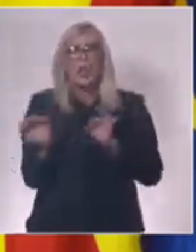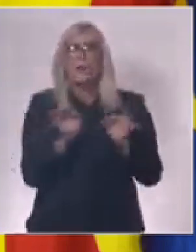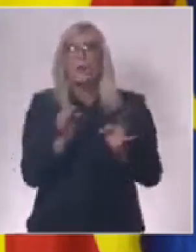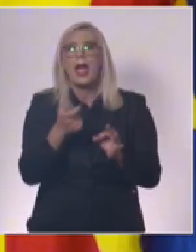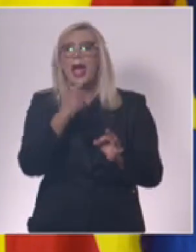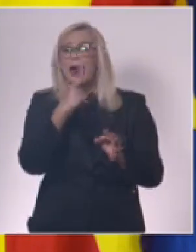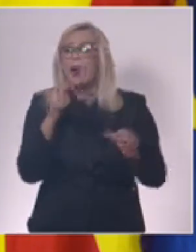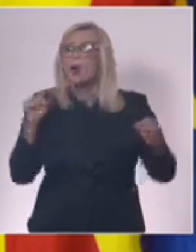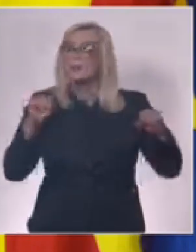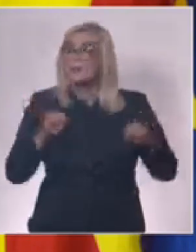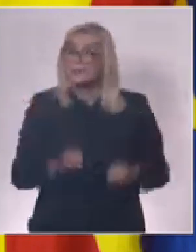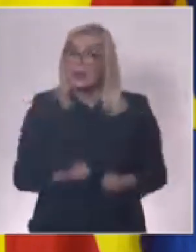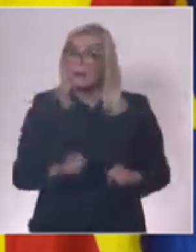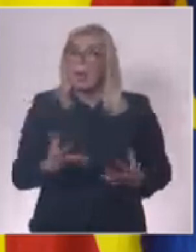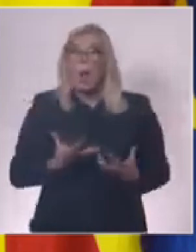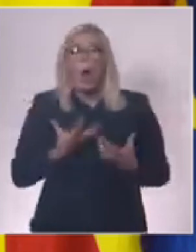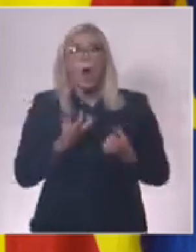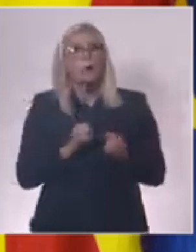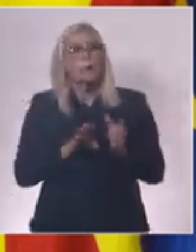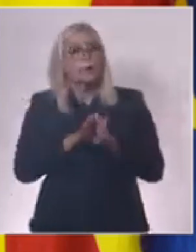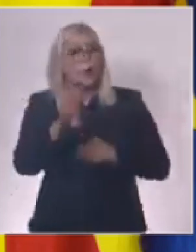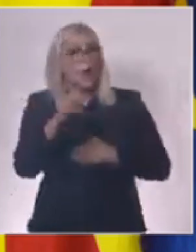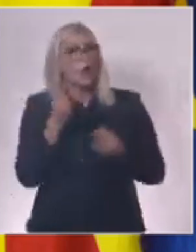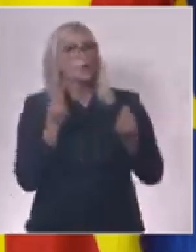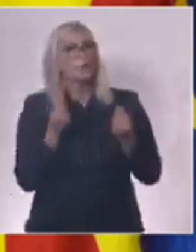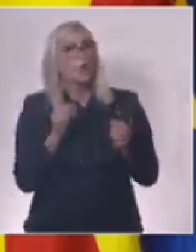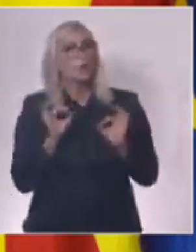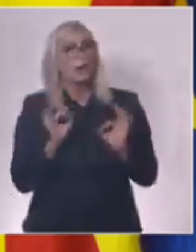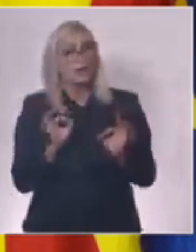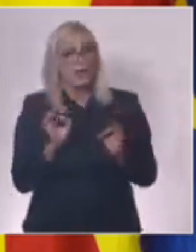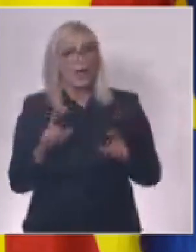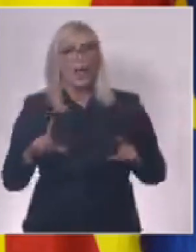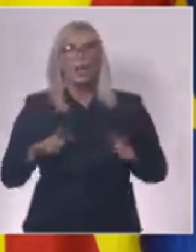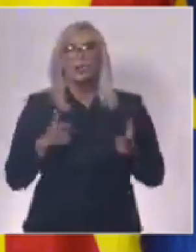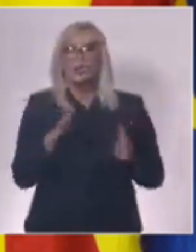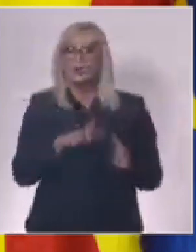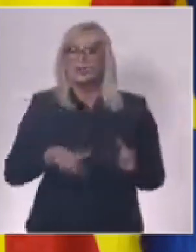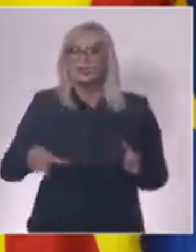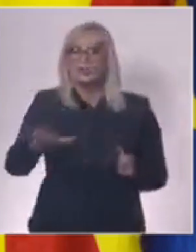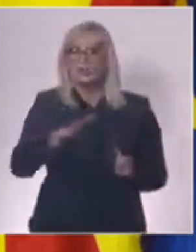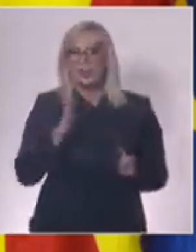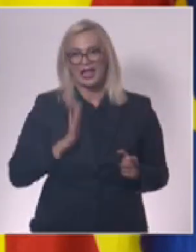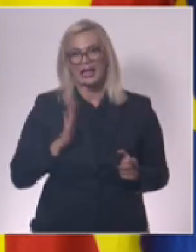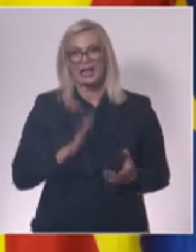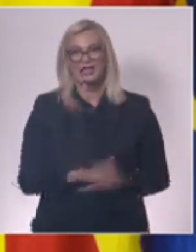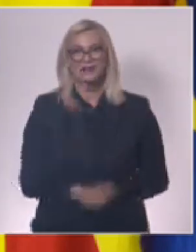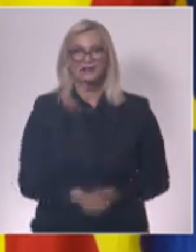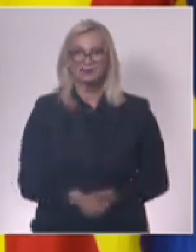економска стабилност, одржлив раст и добар квалитет на живот за сите граѓани.